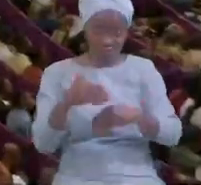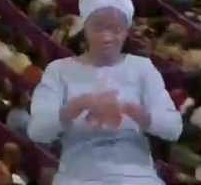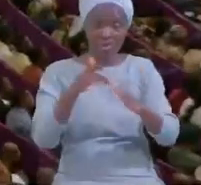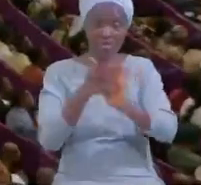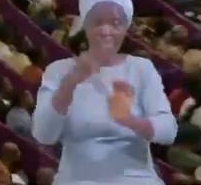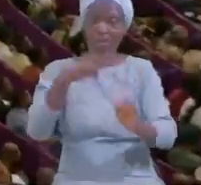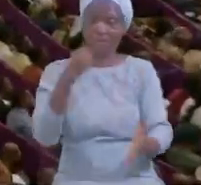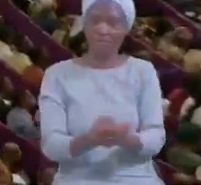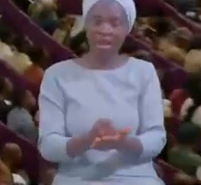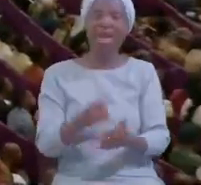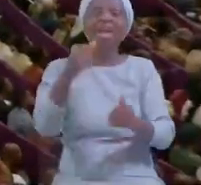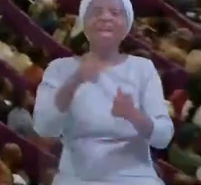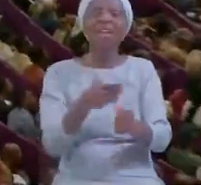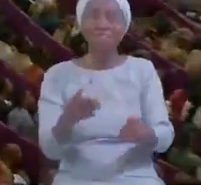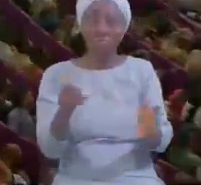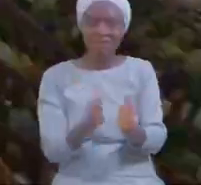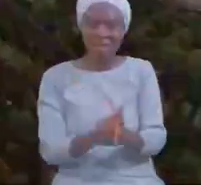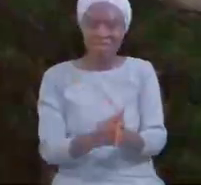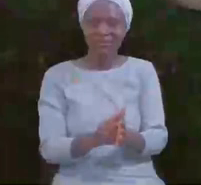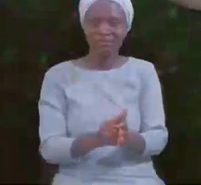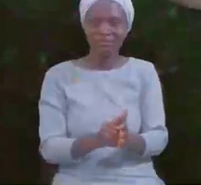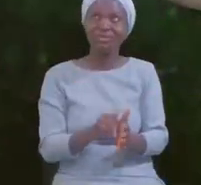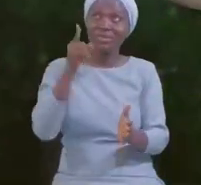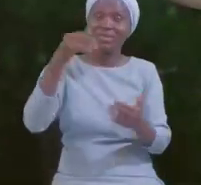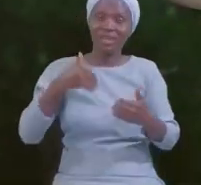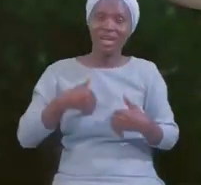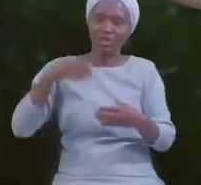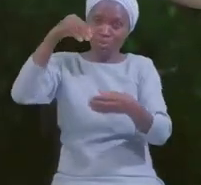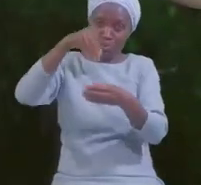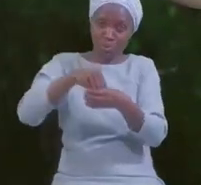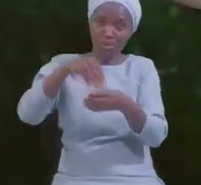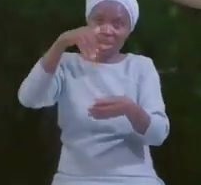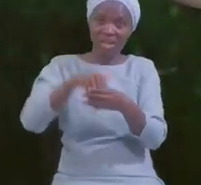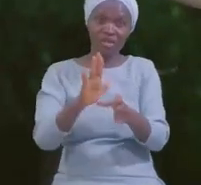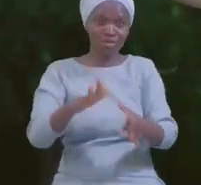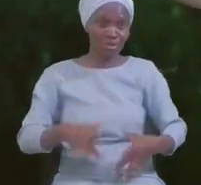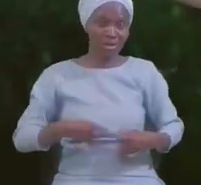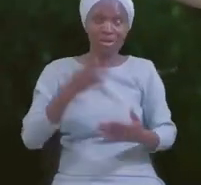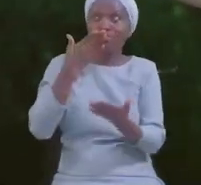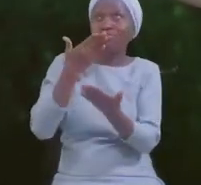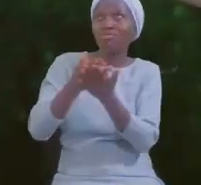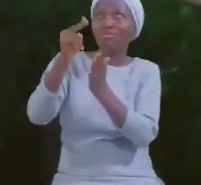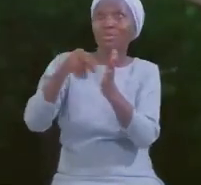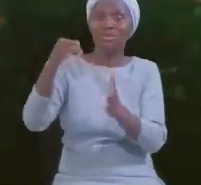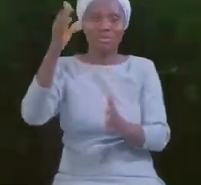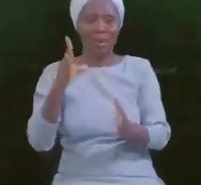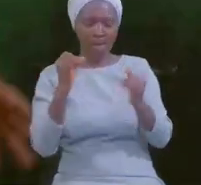Tout ce qu'il a injecté dans votre vie, la bonté du Seigneur, la puissance de Dieu,